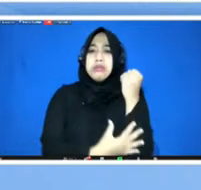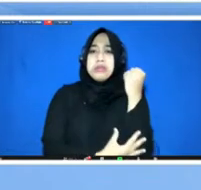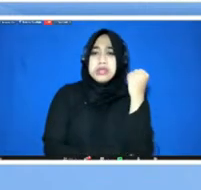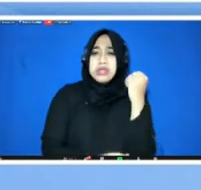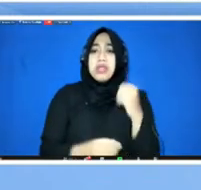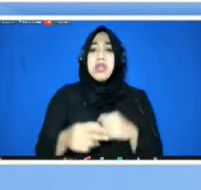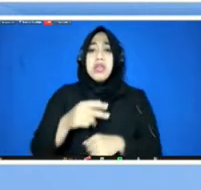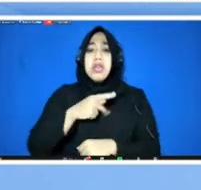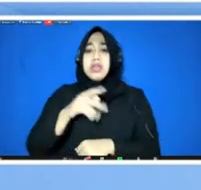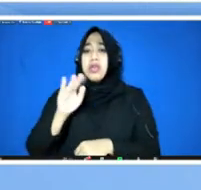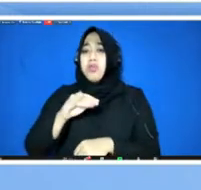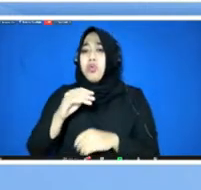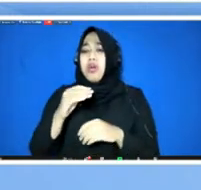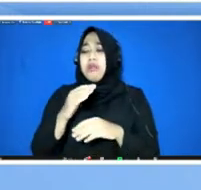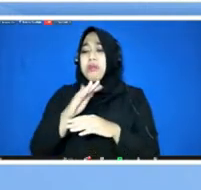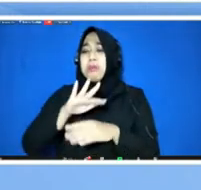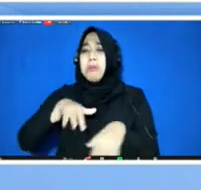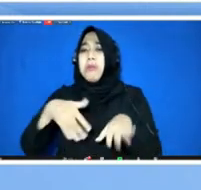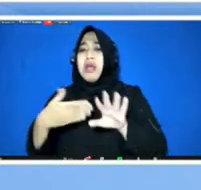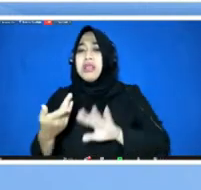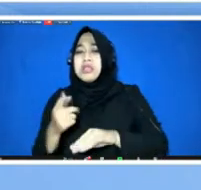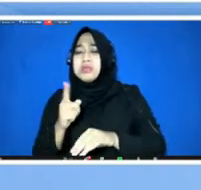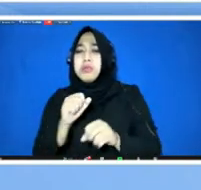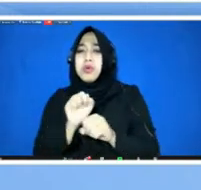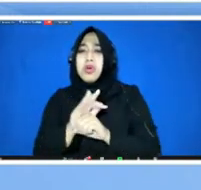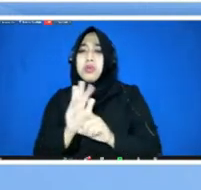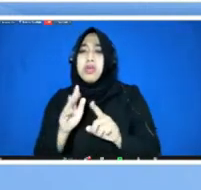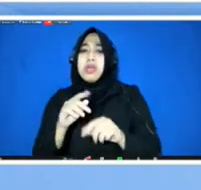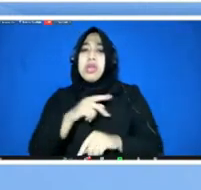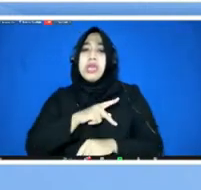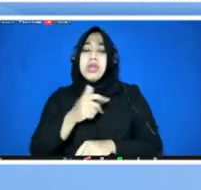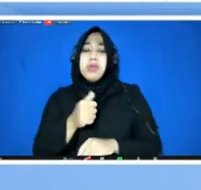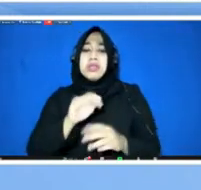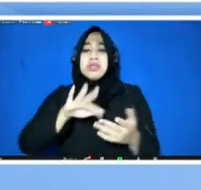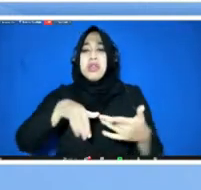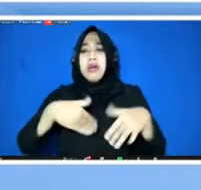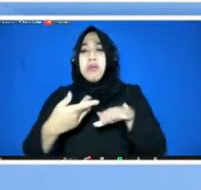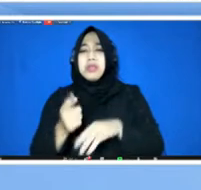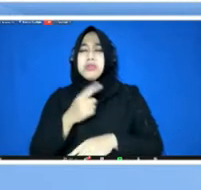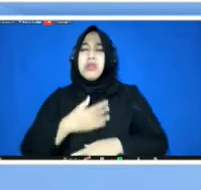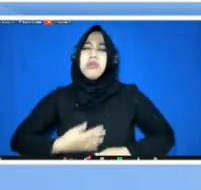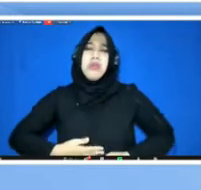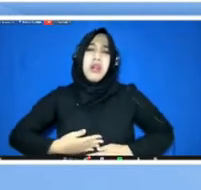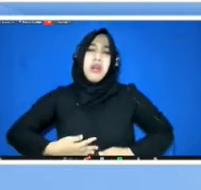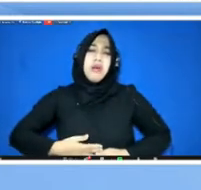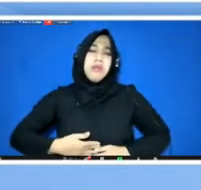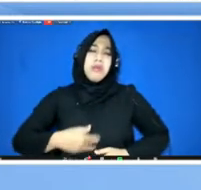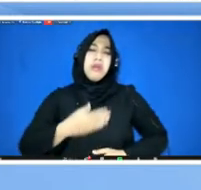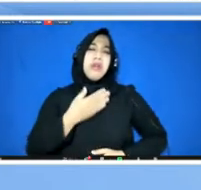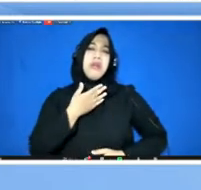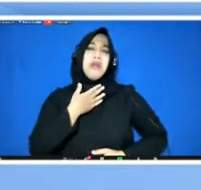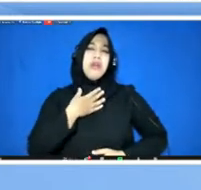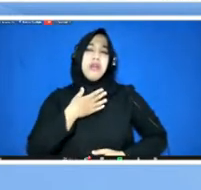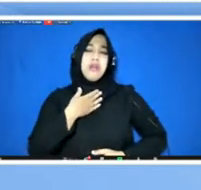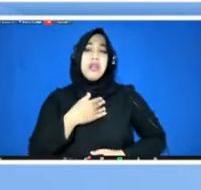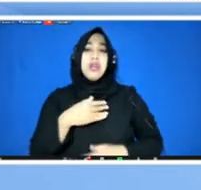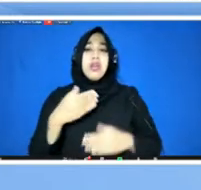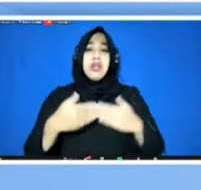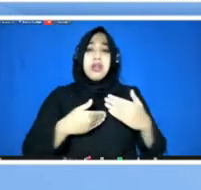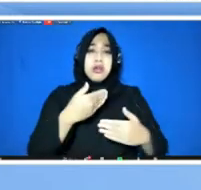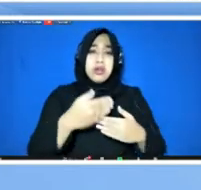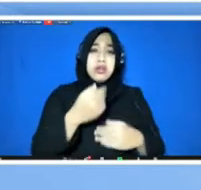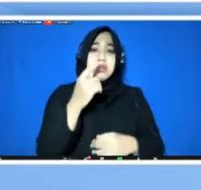bukan mati karena COVID-19, tapi kita bisa mati karena kelaparan. Saran saya lebih baik teruskan